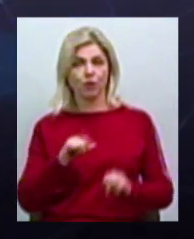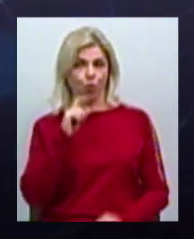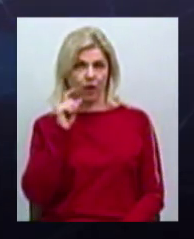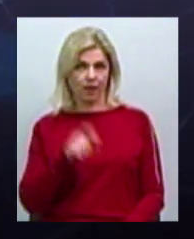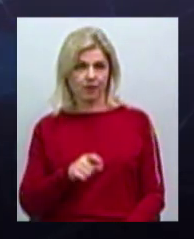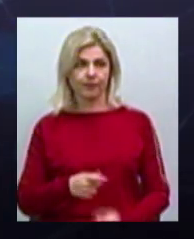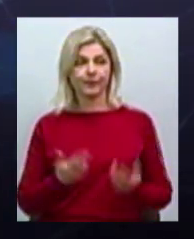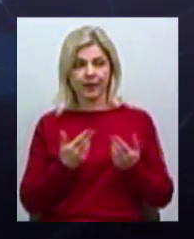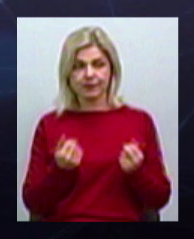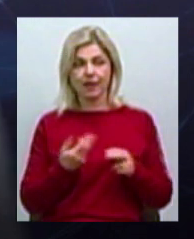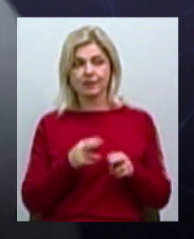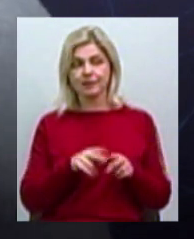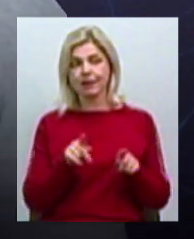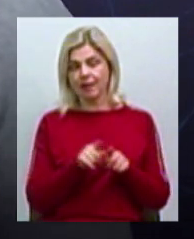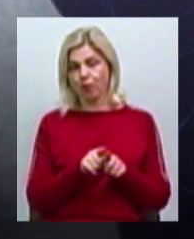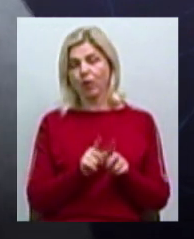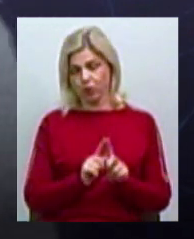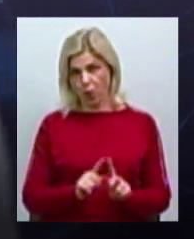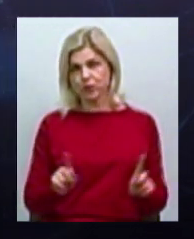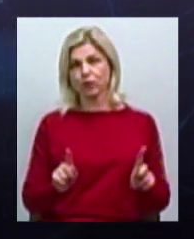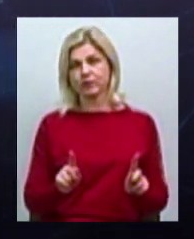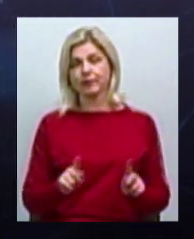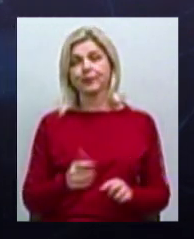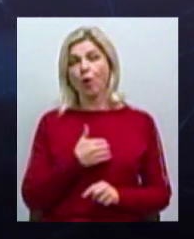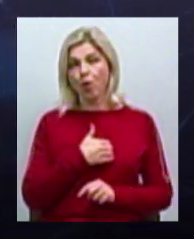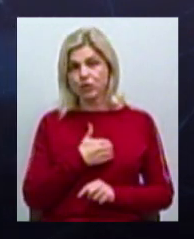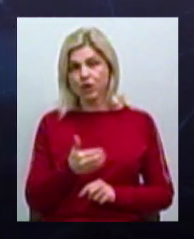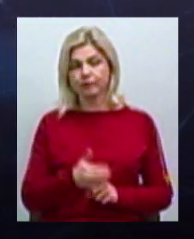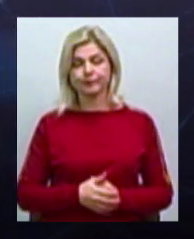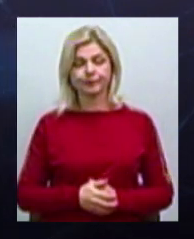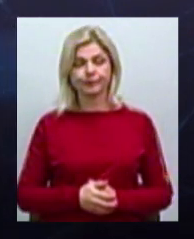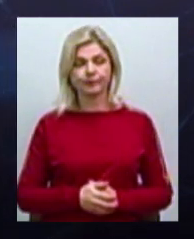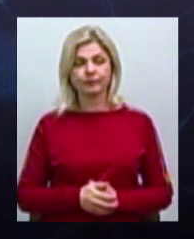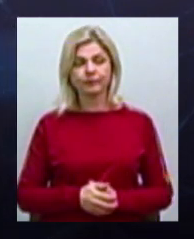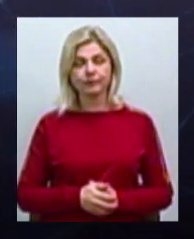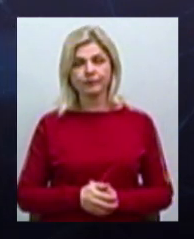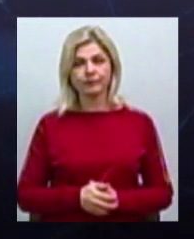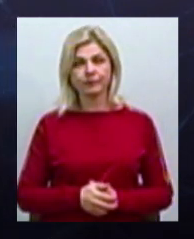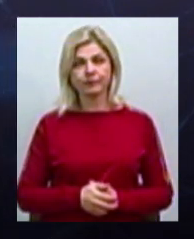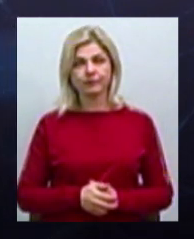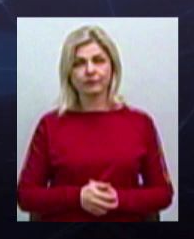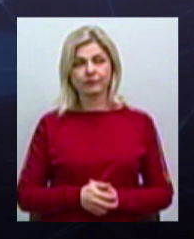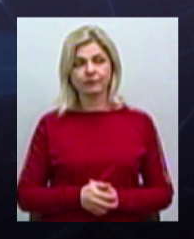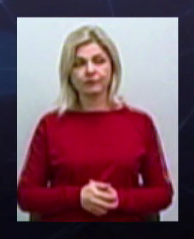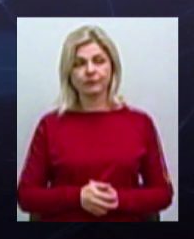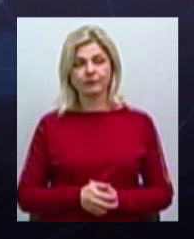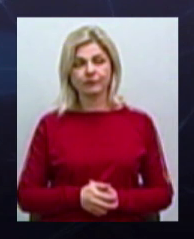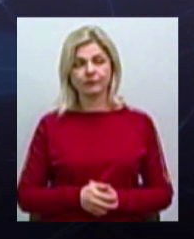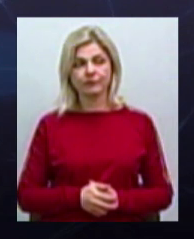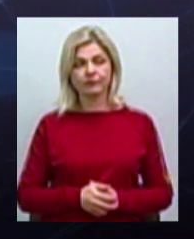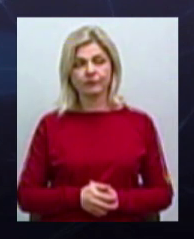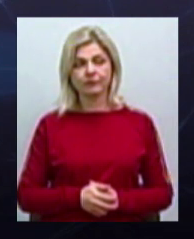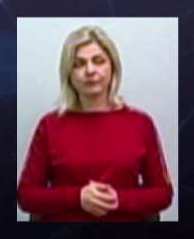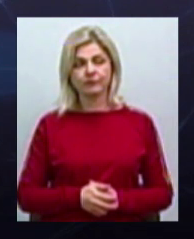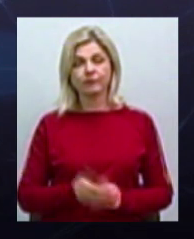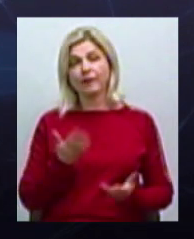такий нонсенс, да? Хоча, ну, власне, мабуть,